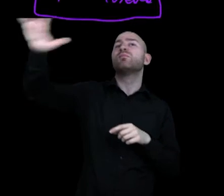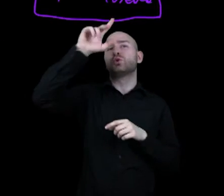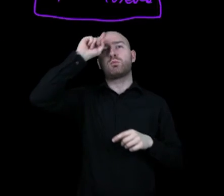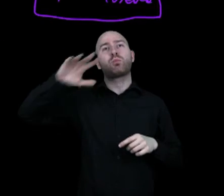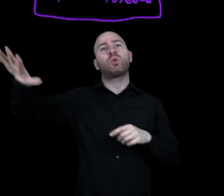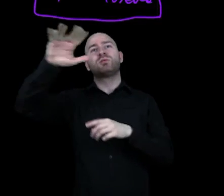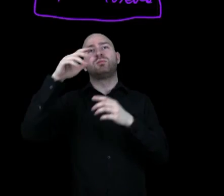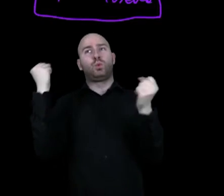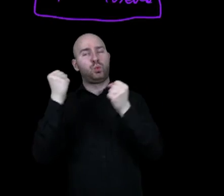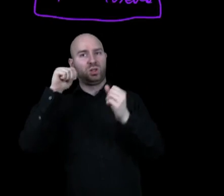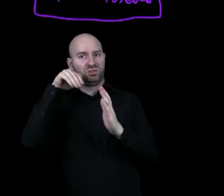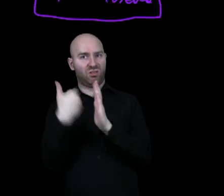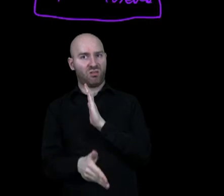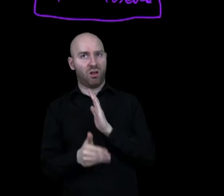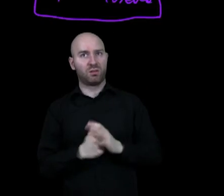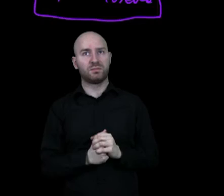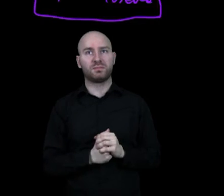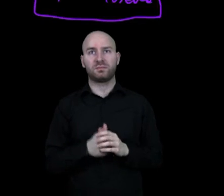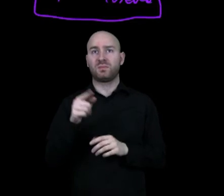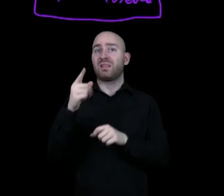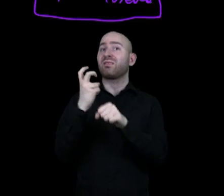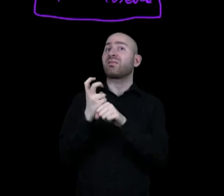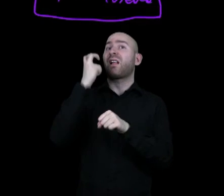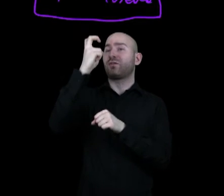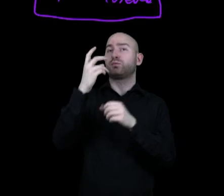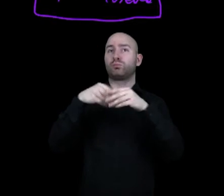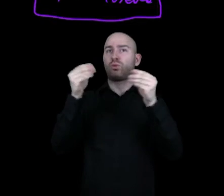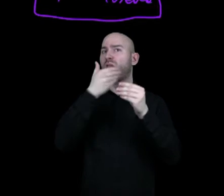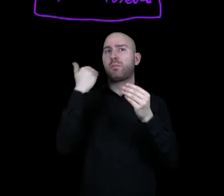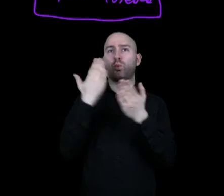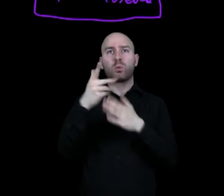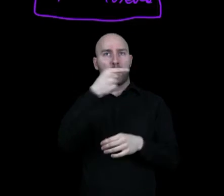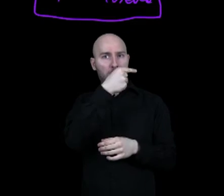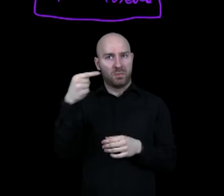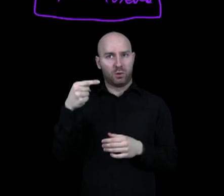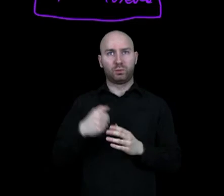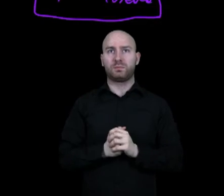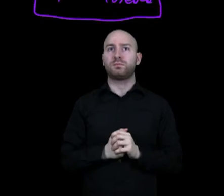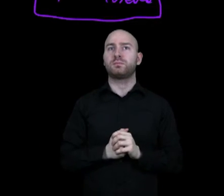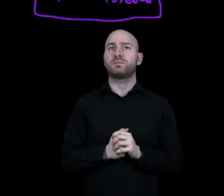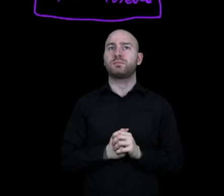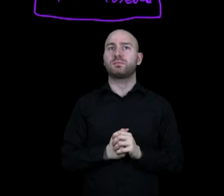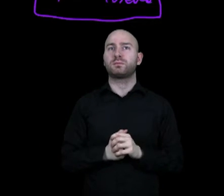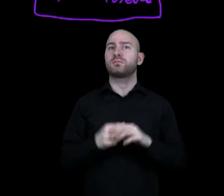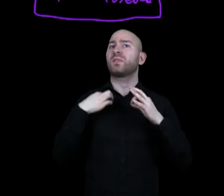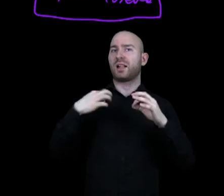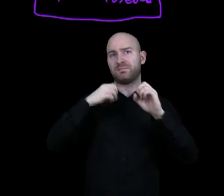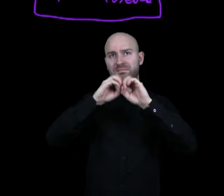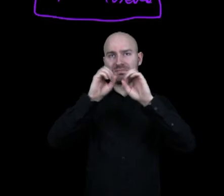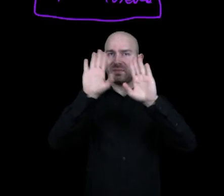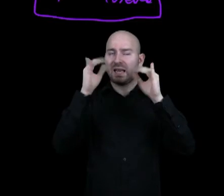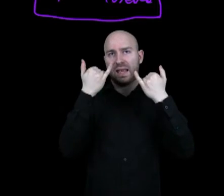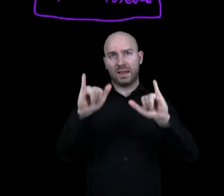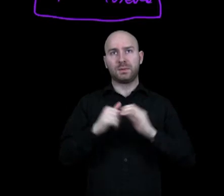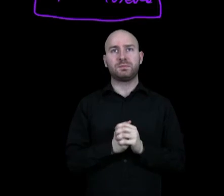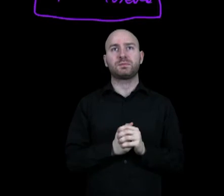Uzyskalibyśmy ujemną, łączną nadwyżkę. Nie przedstawiałem tego dotąd w ten sposób. Niecodzienne jest występowanie zbędnej straty